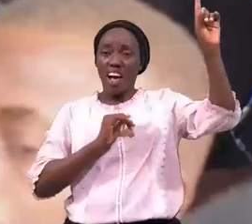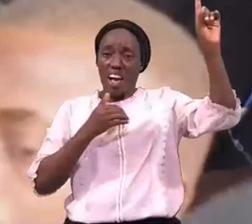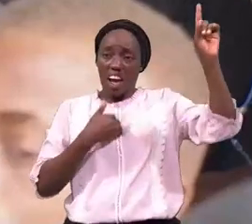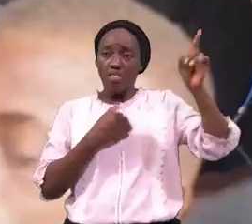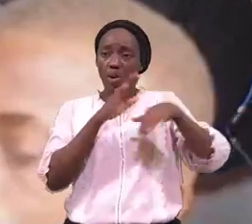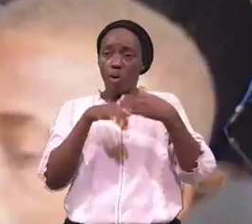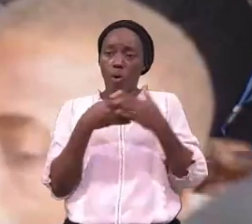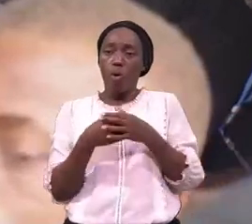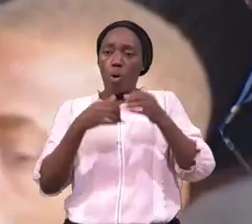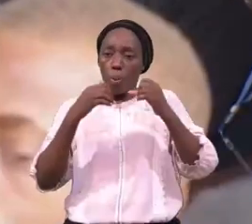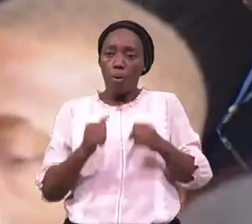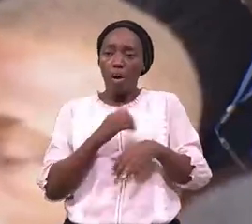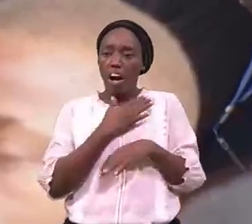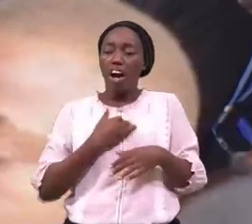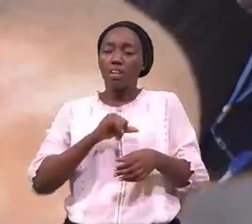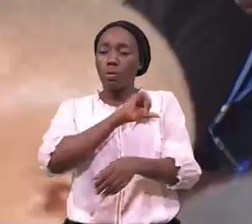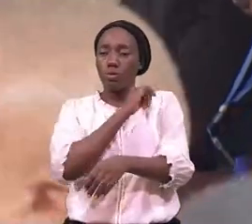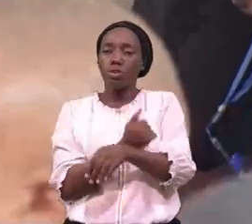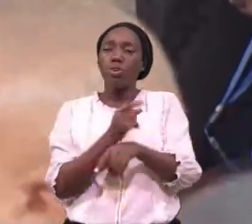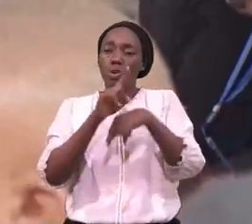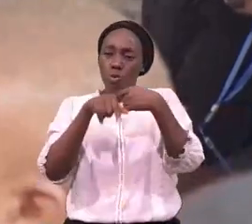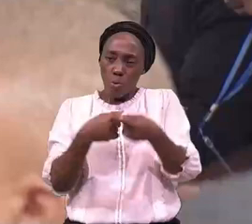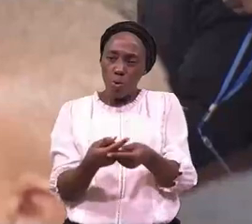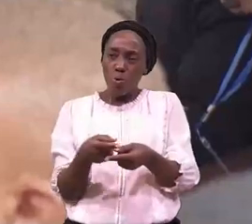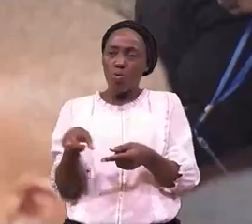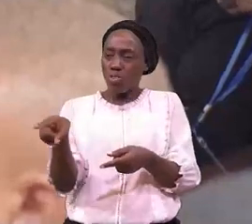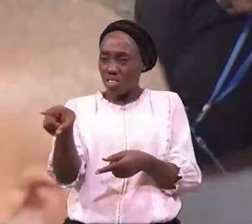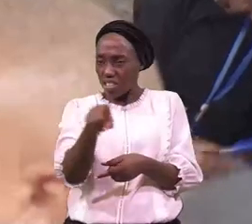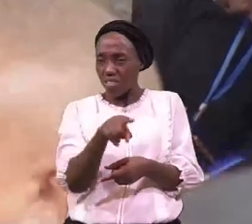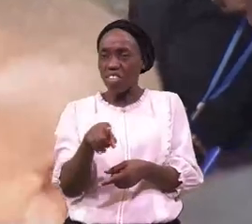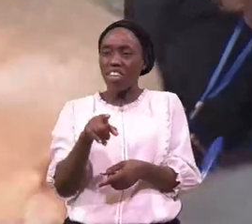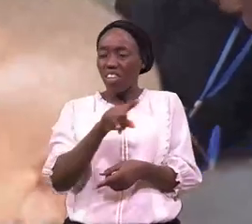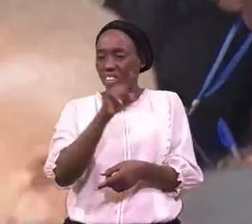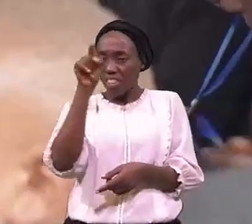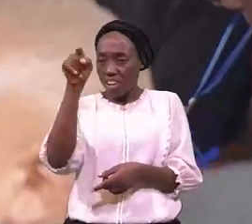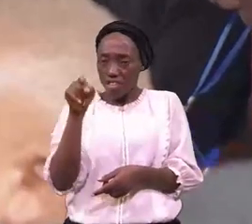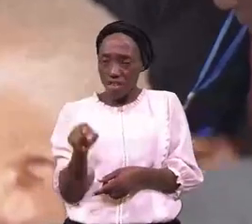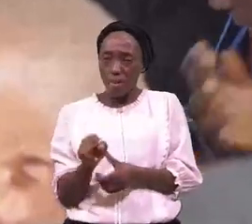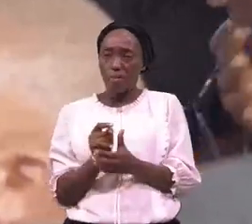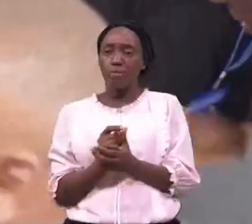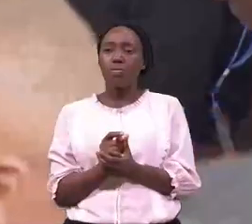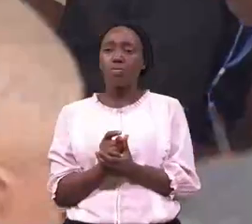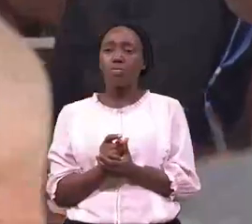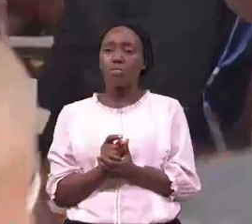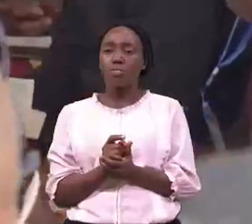Parce qu'aucune autorité, aucun pouvoir dans le ciel, sur la terre, dans la mer, sous la terre, ne peut vous résister. Allez